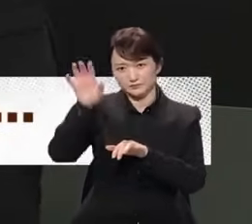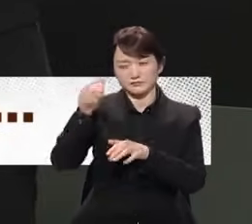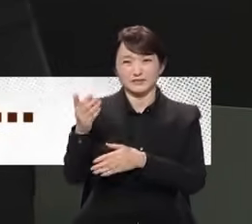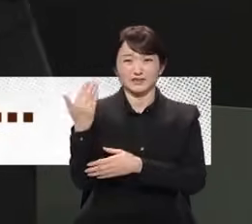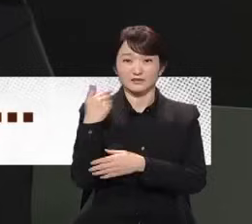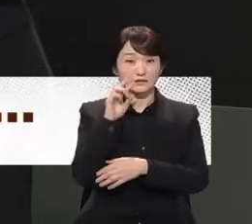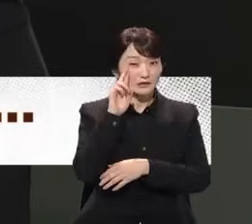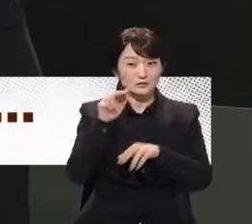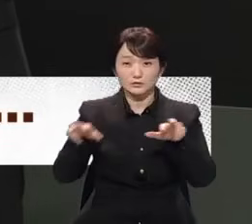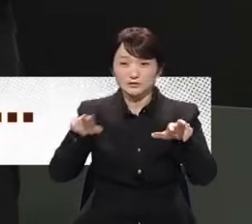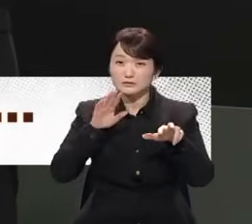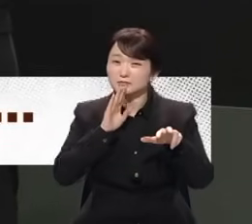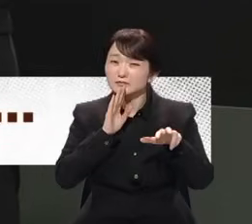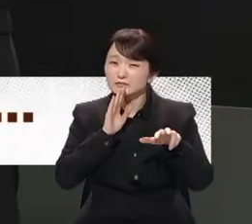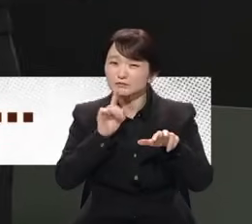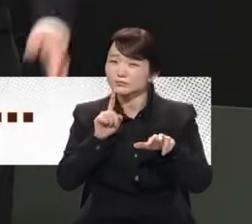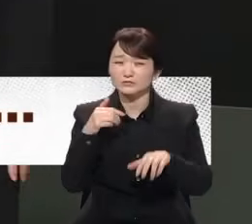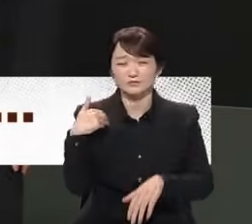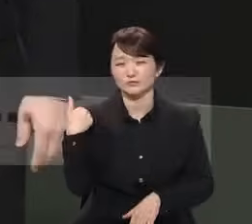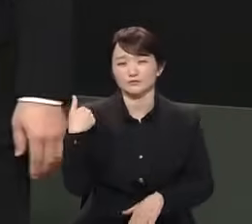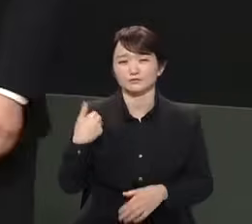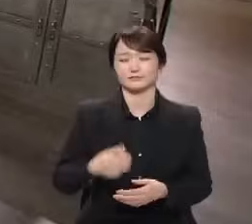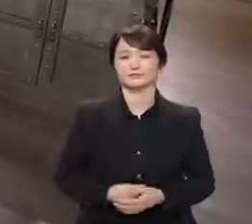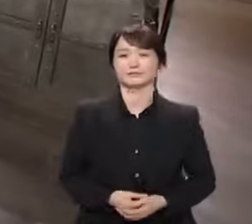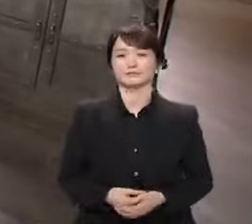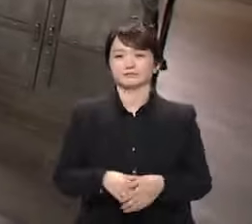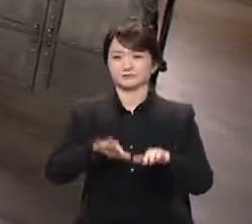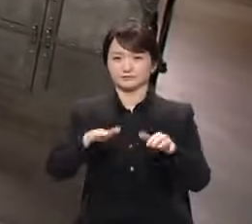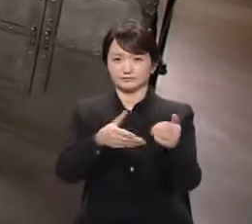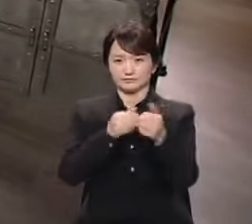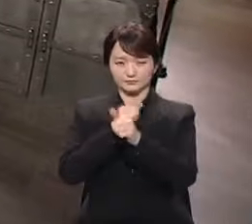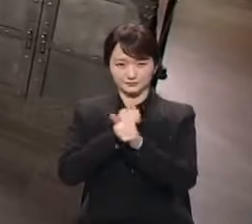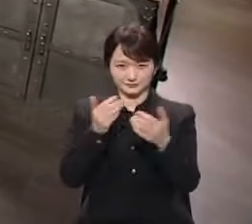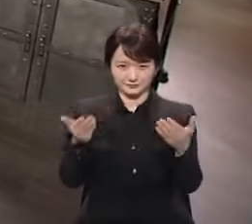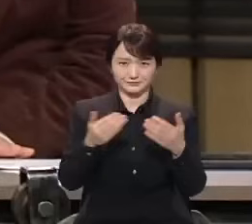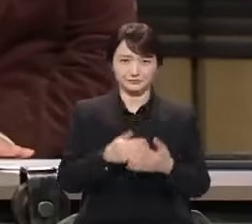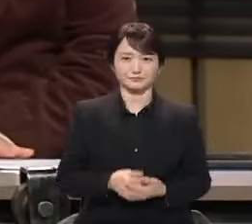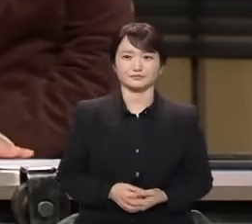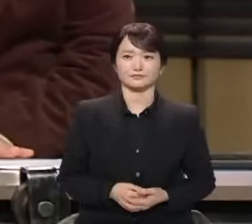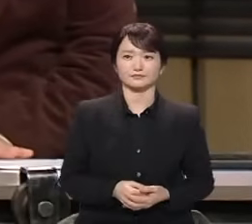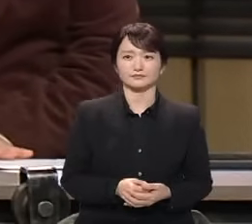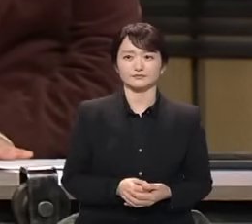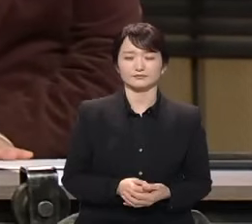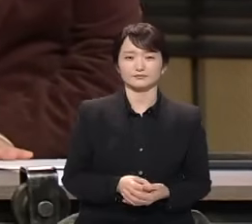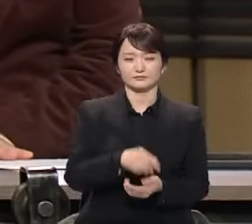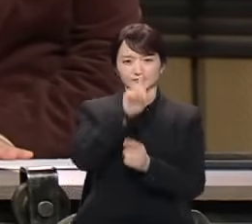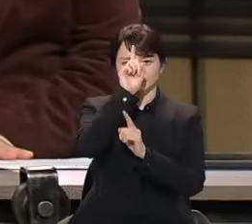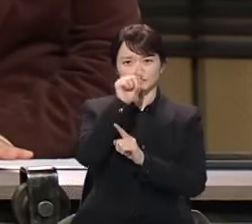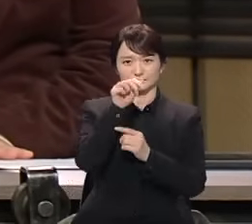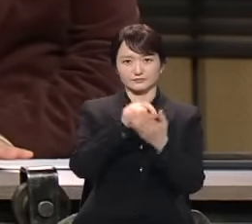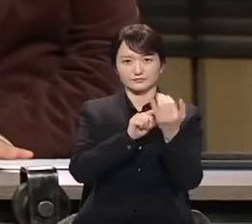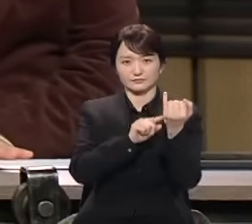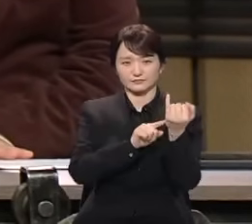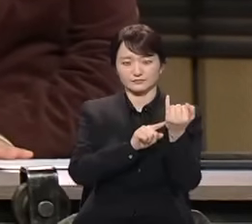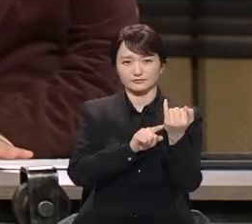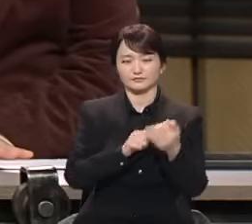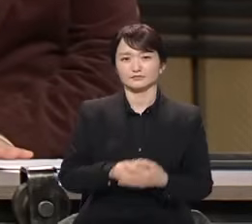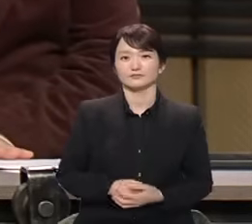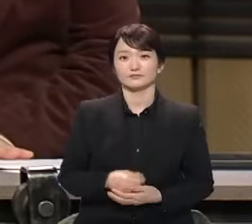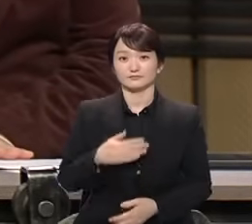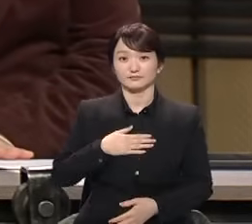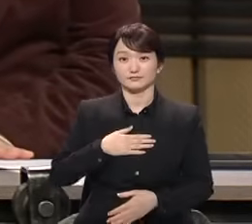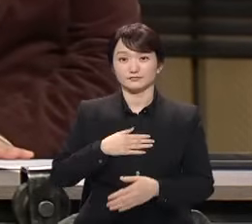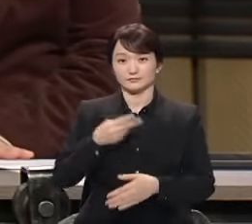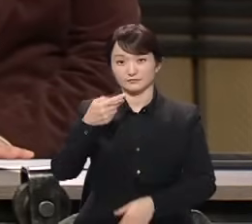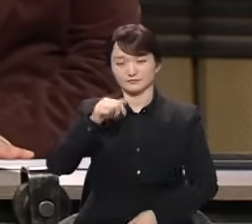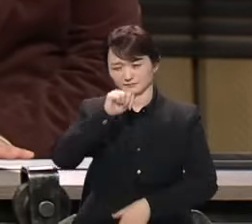틀리고 지금은 맞다, 뭐 이런 걸까요? 자, 오늘 출연자 소개 올립니다. 예. 자, 이자연 기자. 나는 사건